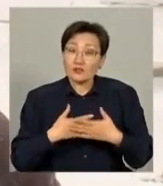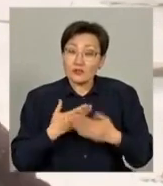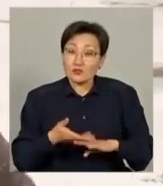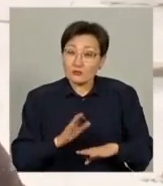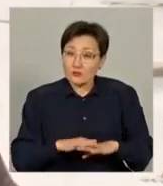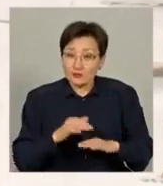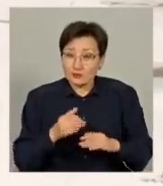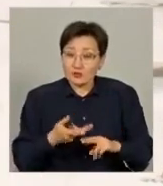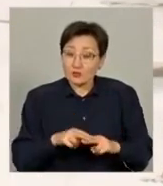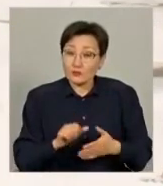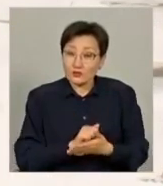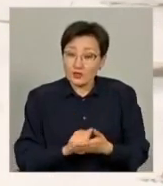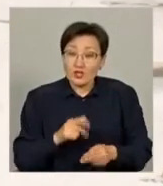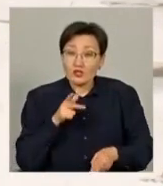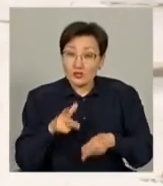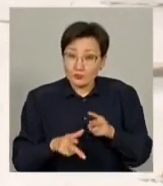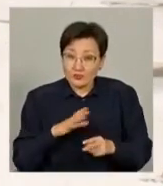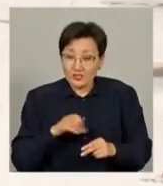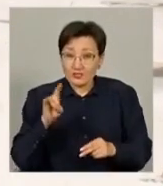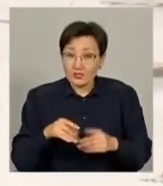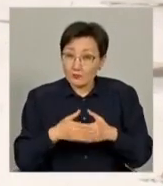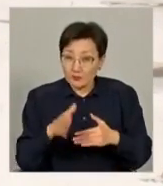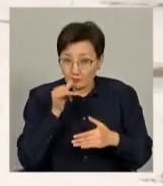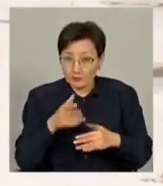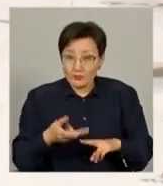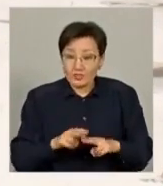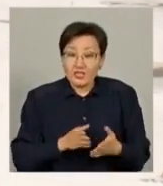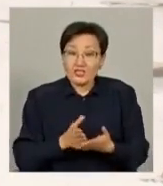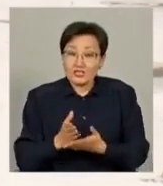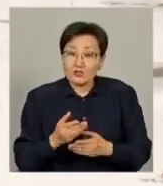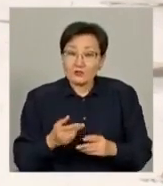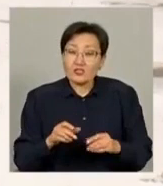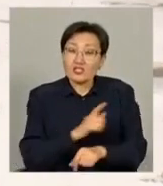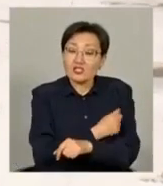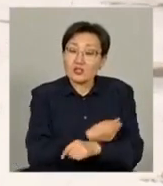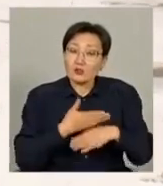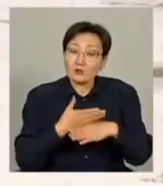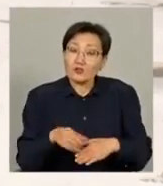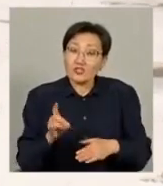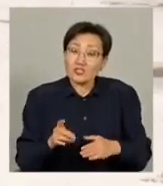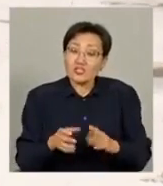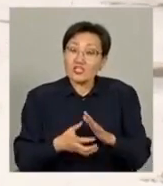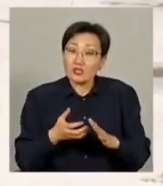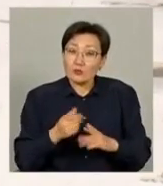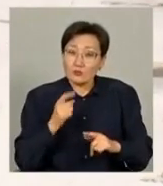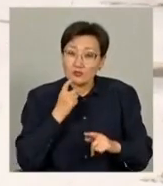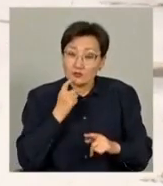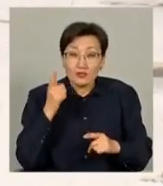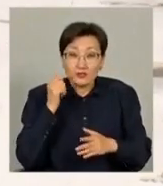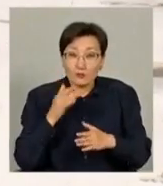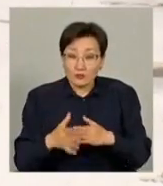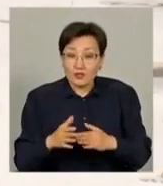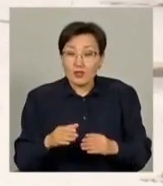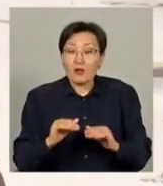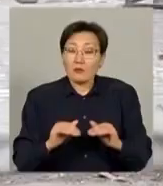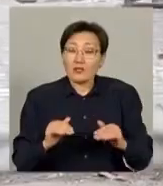құжат, біз бұл құжатпен де жүгіндік. Терезені аша алмаймыз. Мұнда кіру тіпті жедел жәрдем, такси шақыру қиын. Түсінесіз бе, балаға таза